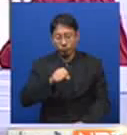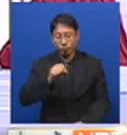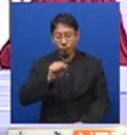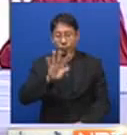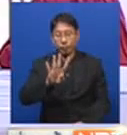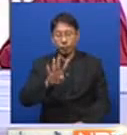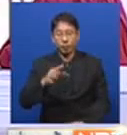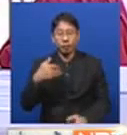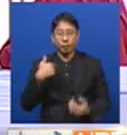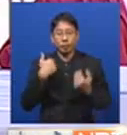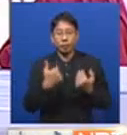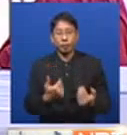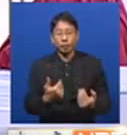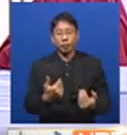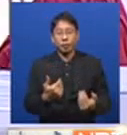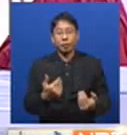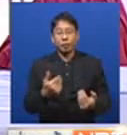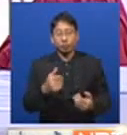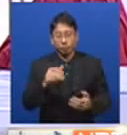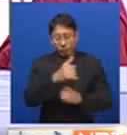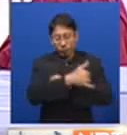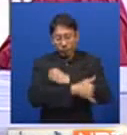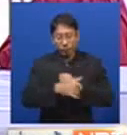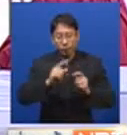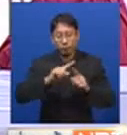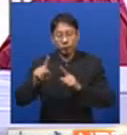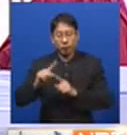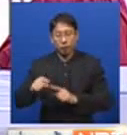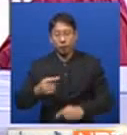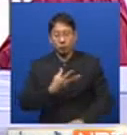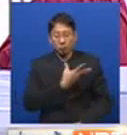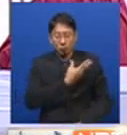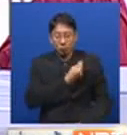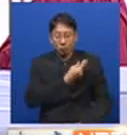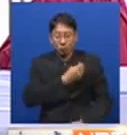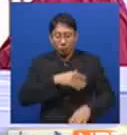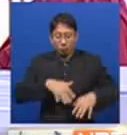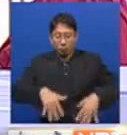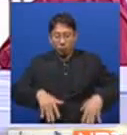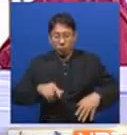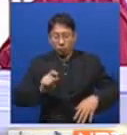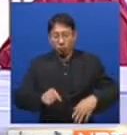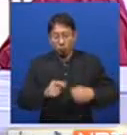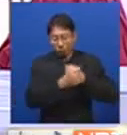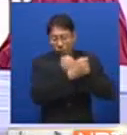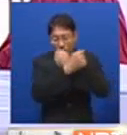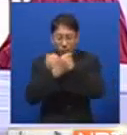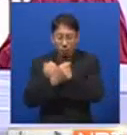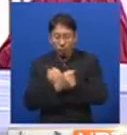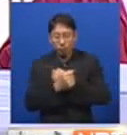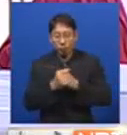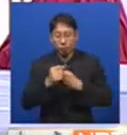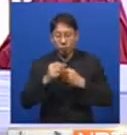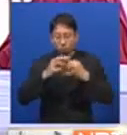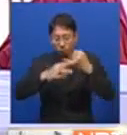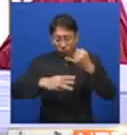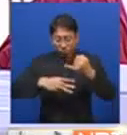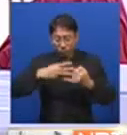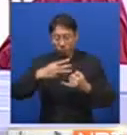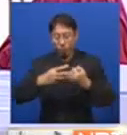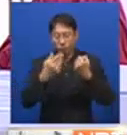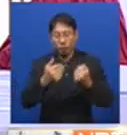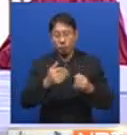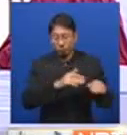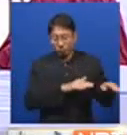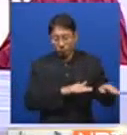คุณปวีณาบอกไปนะคะว่าตอนนี้หลายประเทศทั่วโลกก็กำลังตื่นตัวนะคะที่จะดูแลป้องกันการระบาดของเมอร์สเนี่ยนะคะไปดูความ